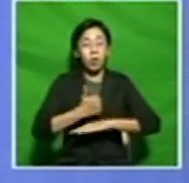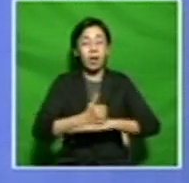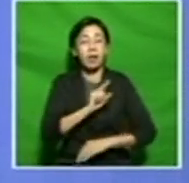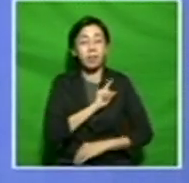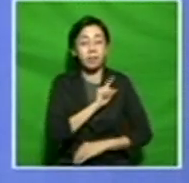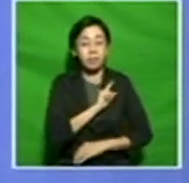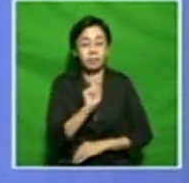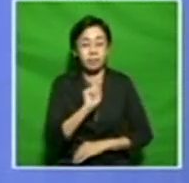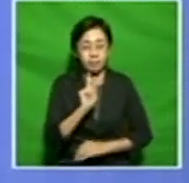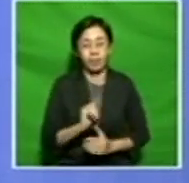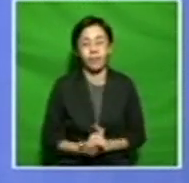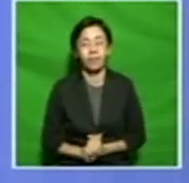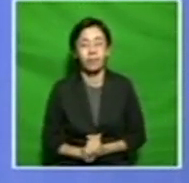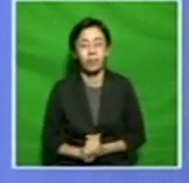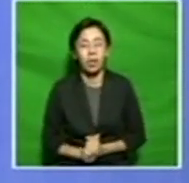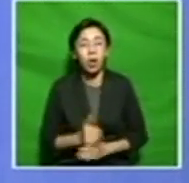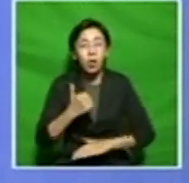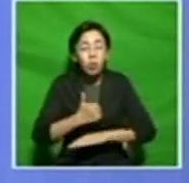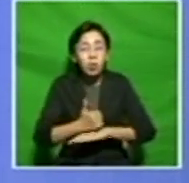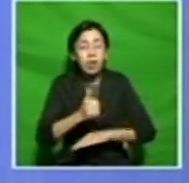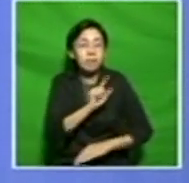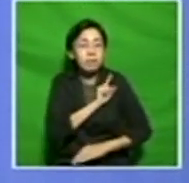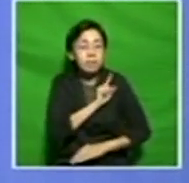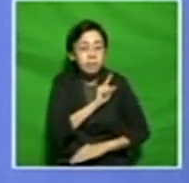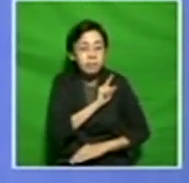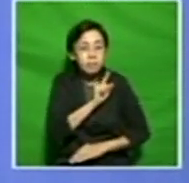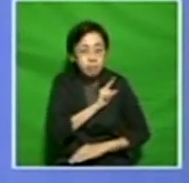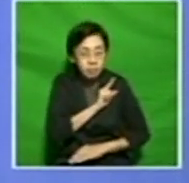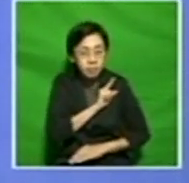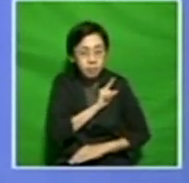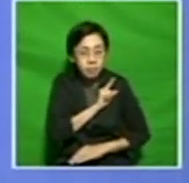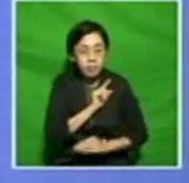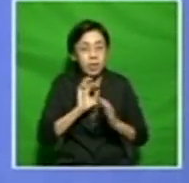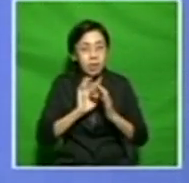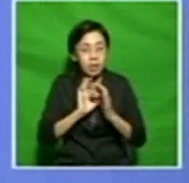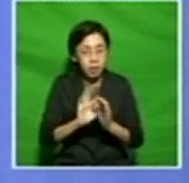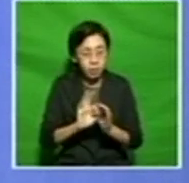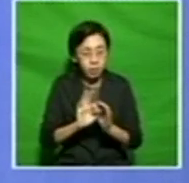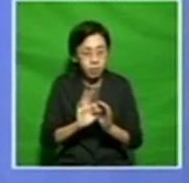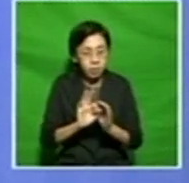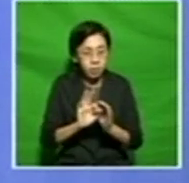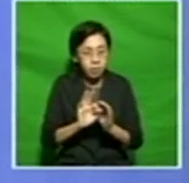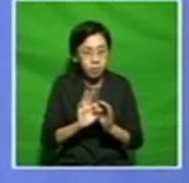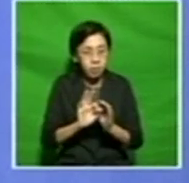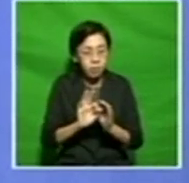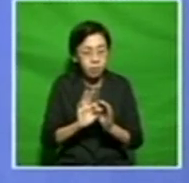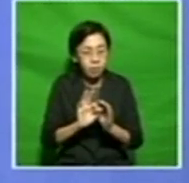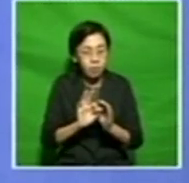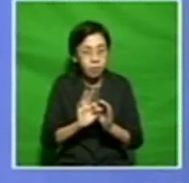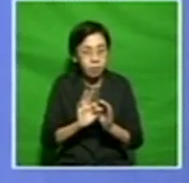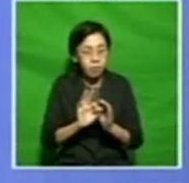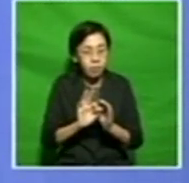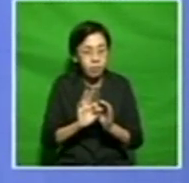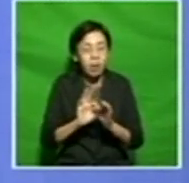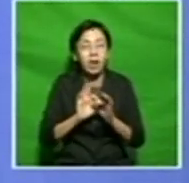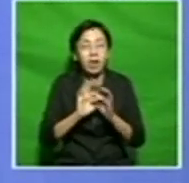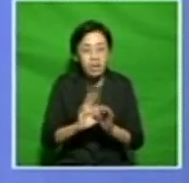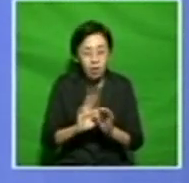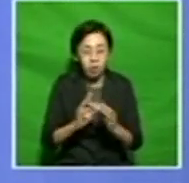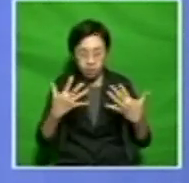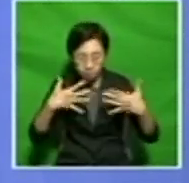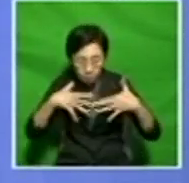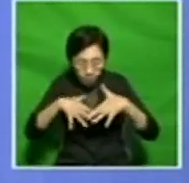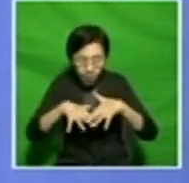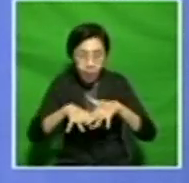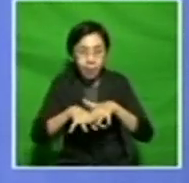ในส่วนที่เกี่ยวกับ ด้านการประสานง